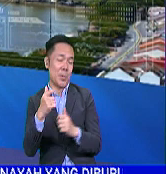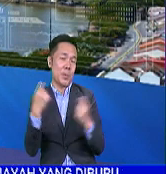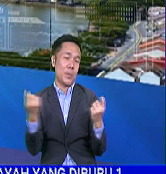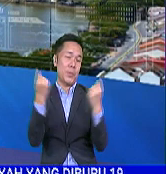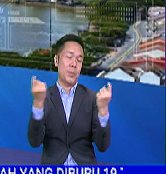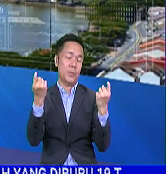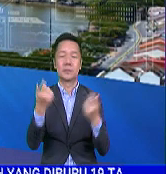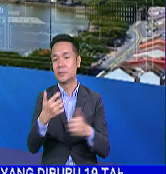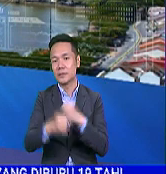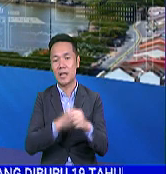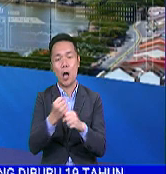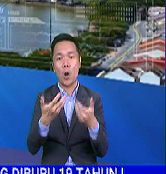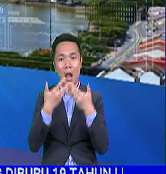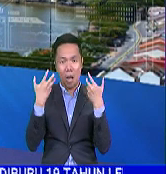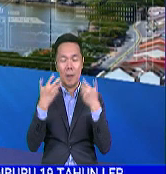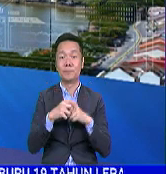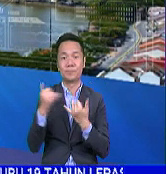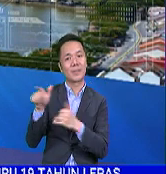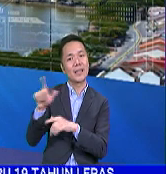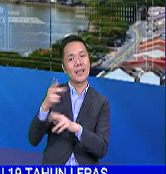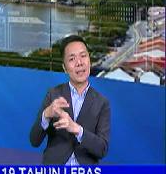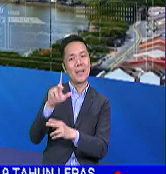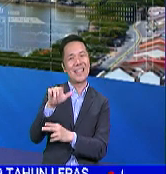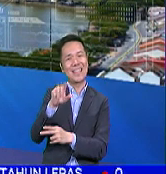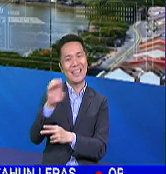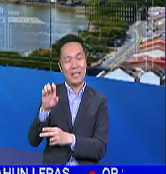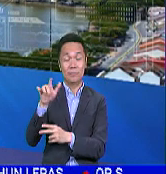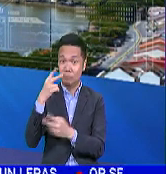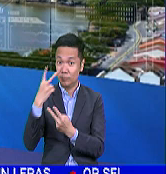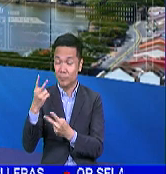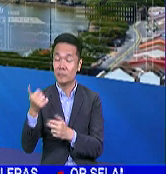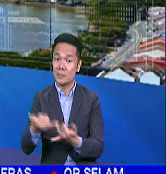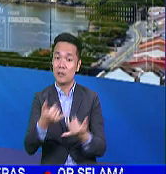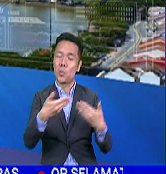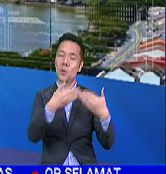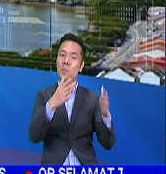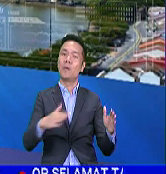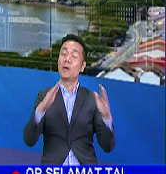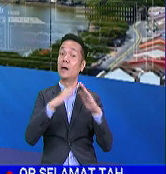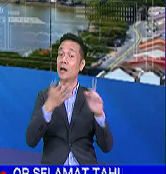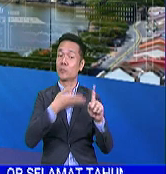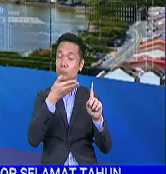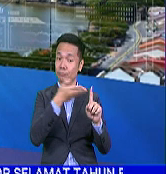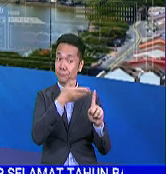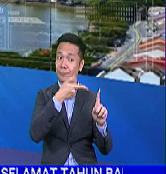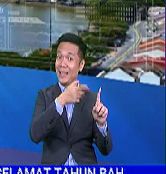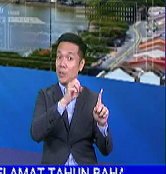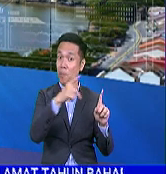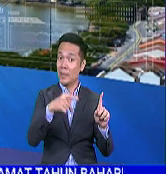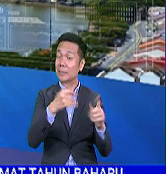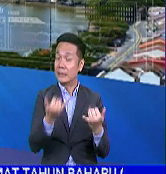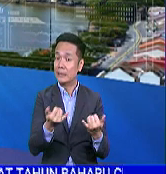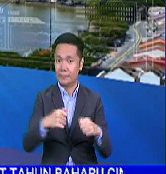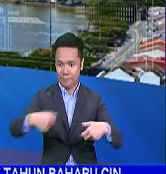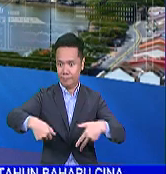ini. Menteri Pengangkutan Datuk Sri Lee Kim Shin berkata, rumah terbuka tahun ini diadakan mengikut norma baharu iaitu